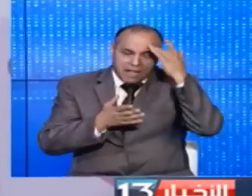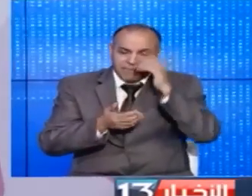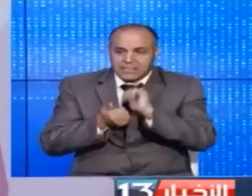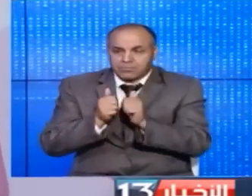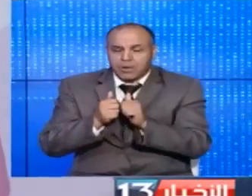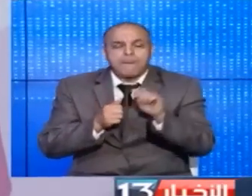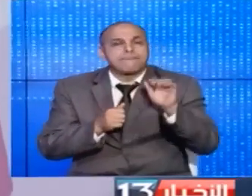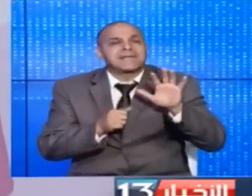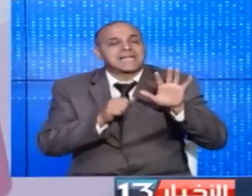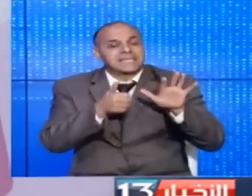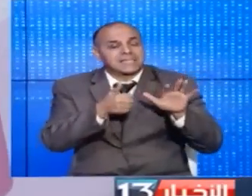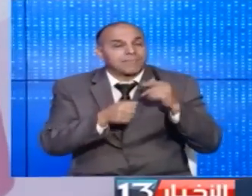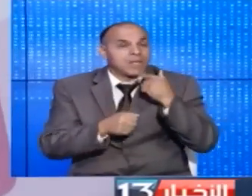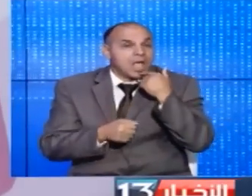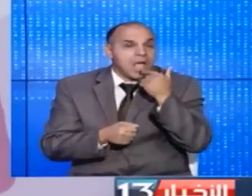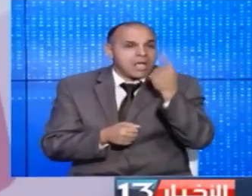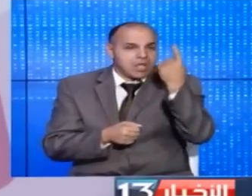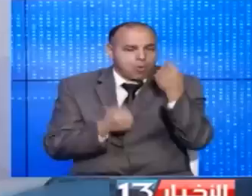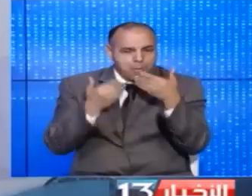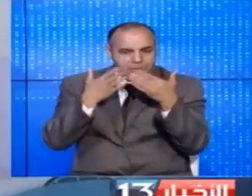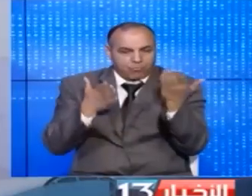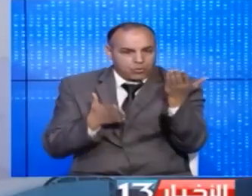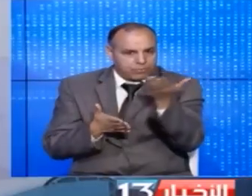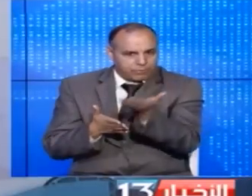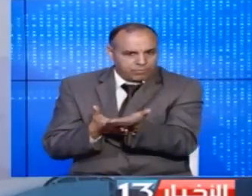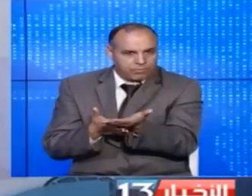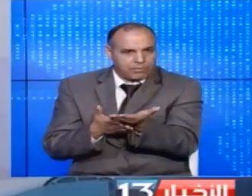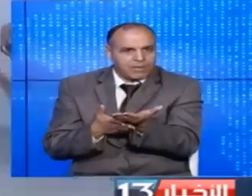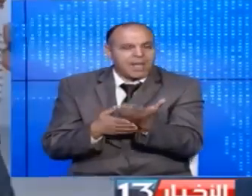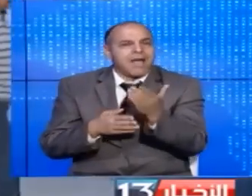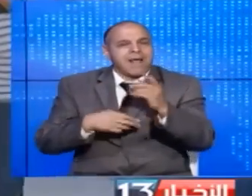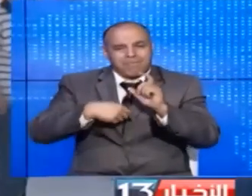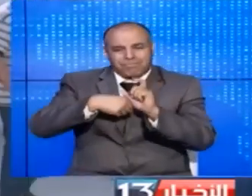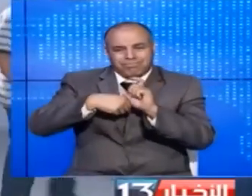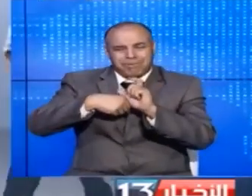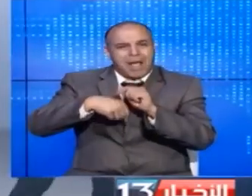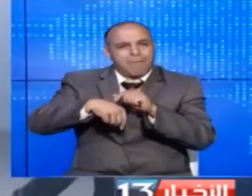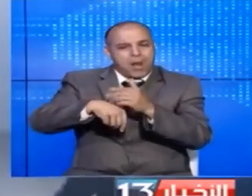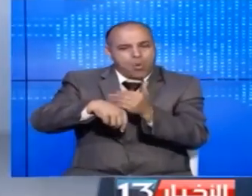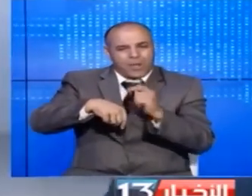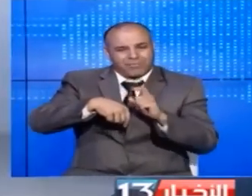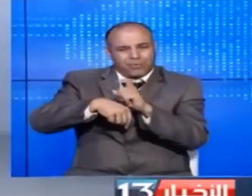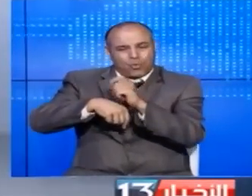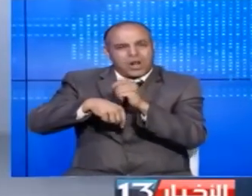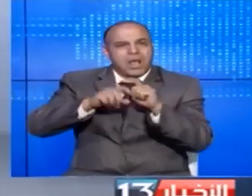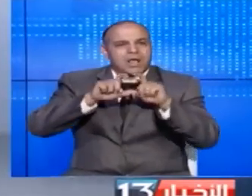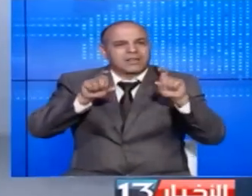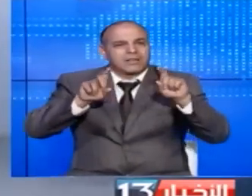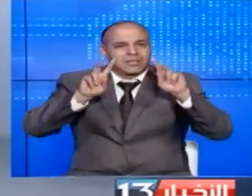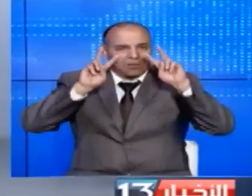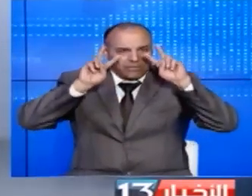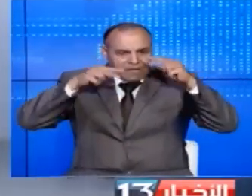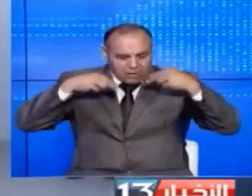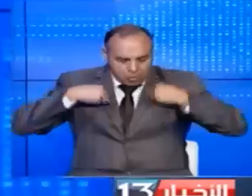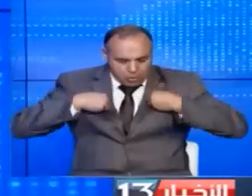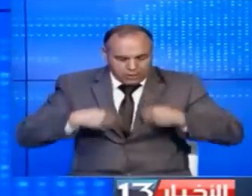والرياضي بالمنزه السادس يوما مفتوحا لتقصي سرطان الثدي تحت شعار اتفقد